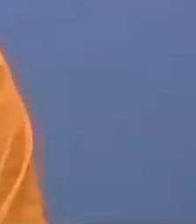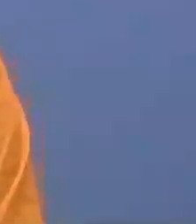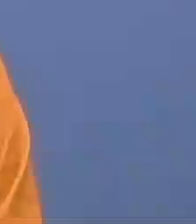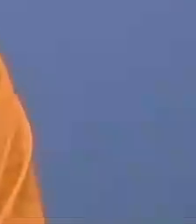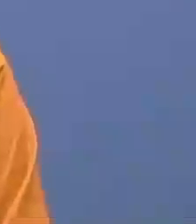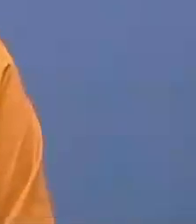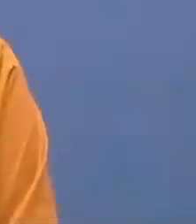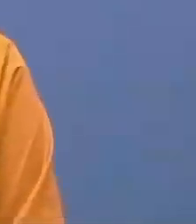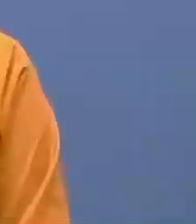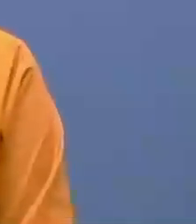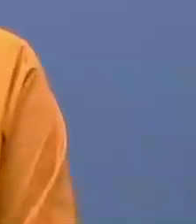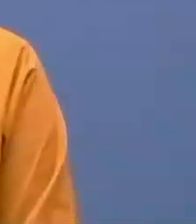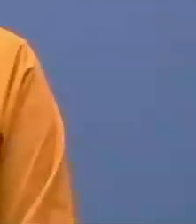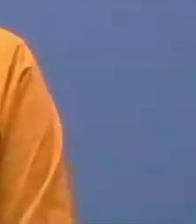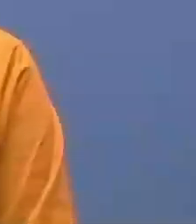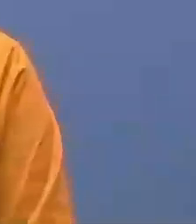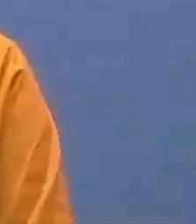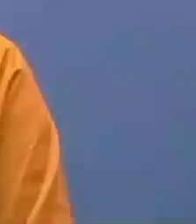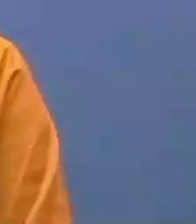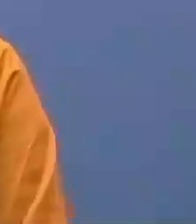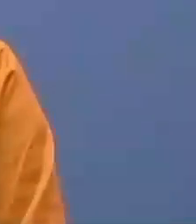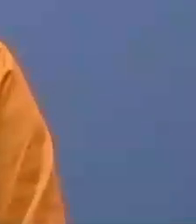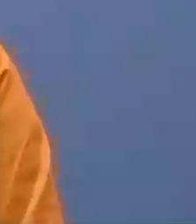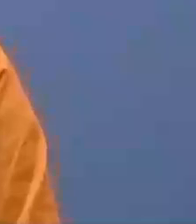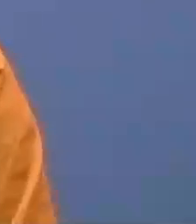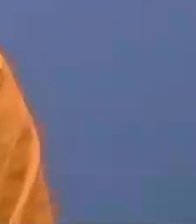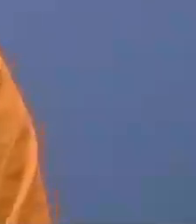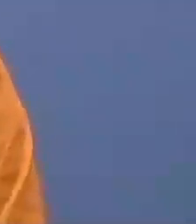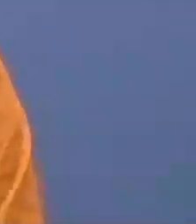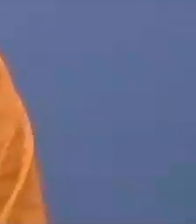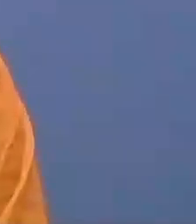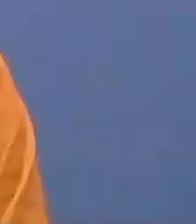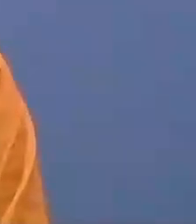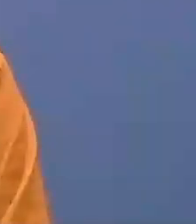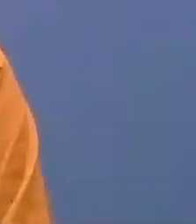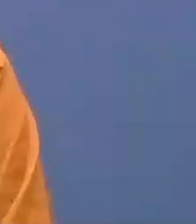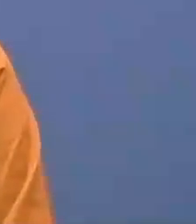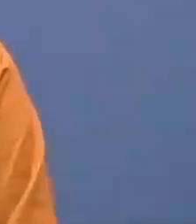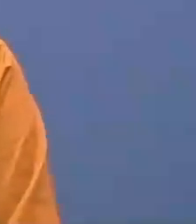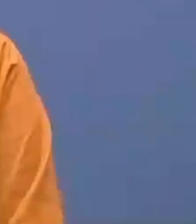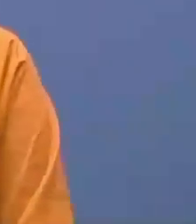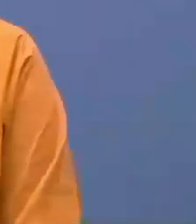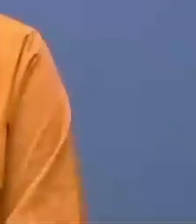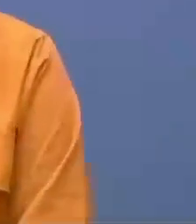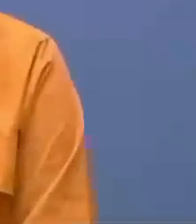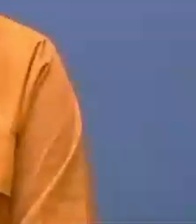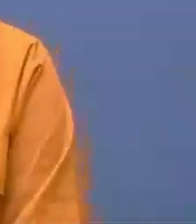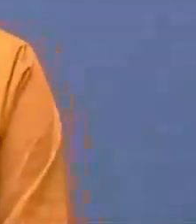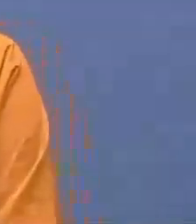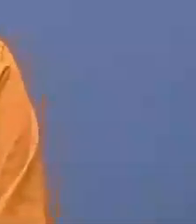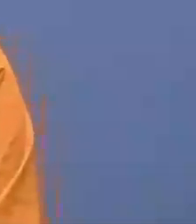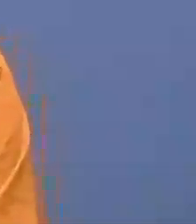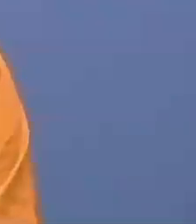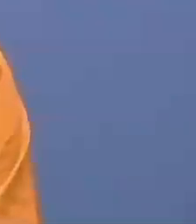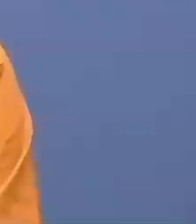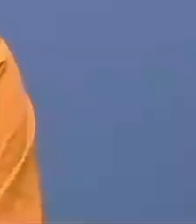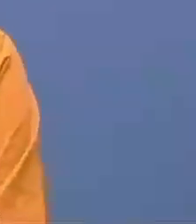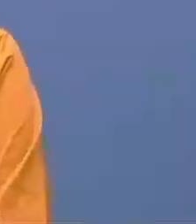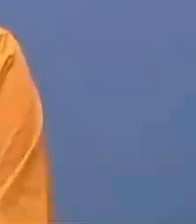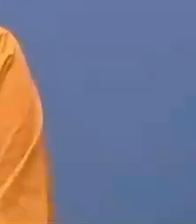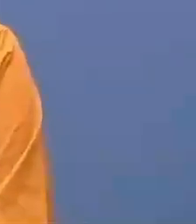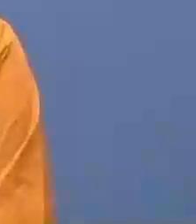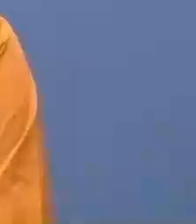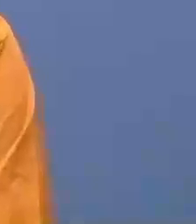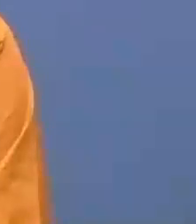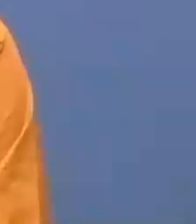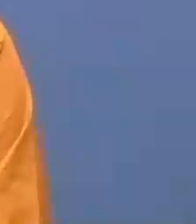同样呢也是神也是一样的，如果你只是真的思想